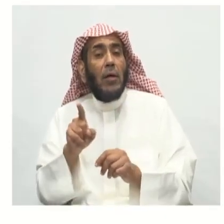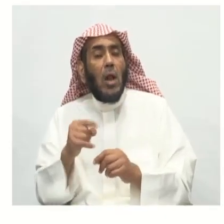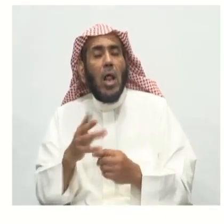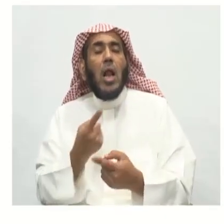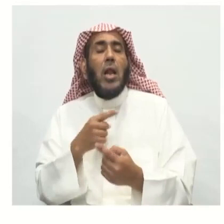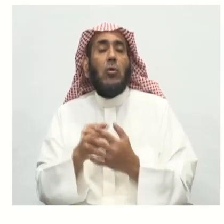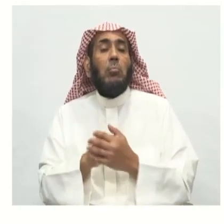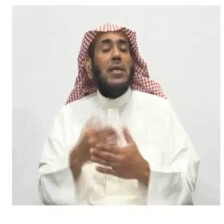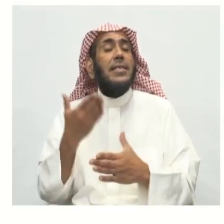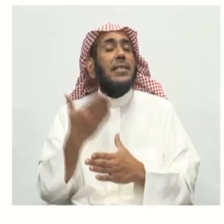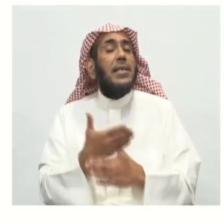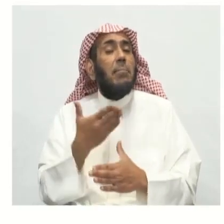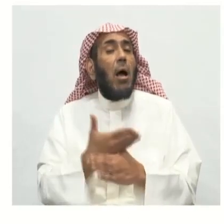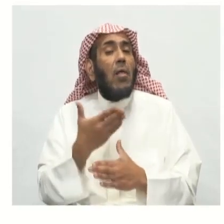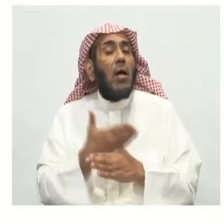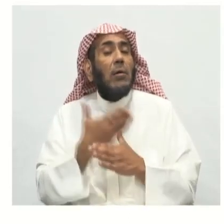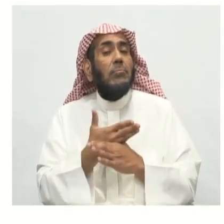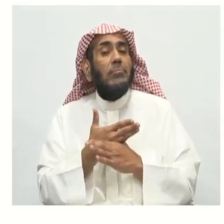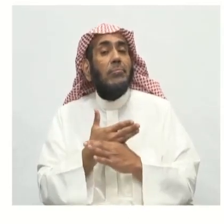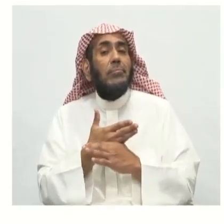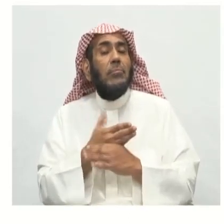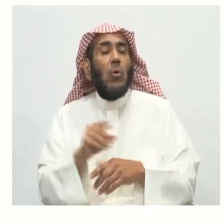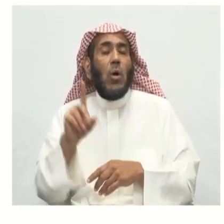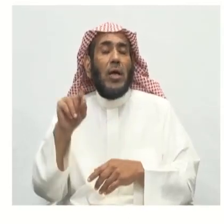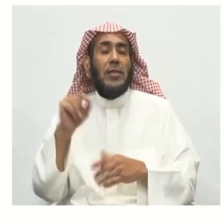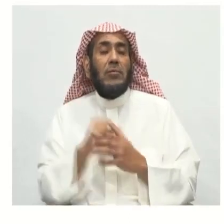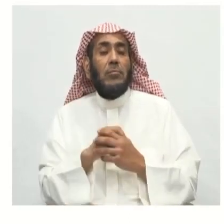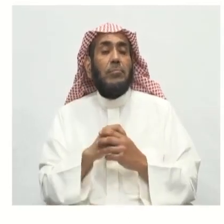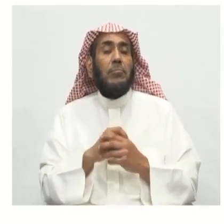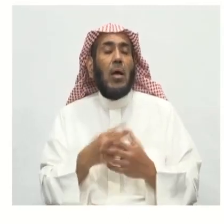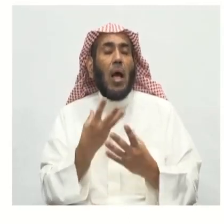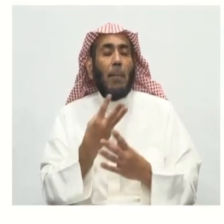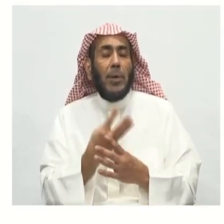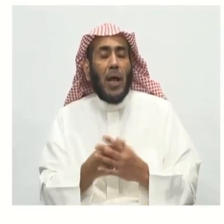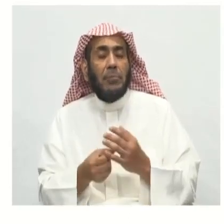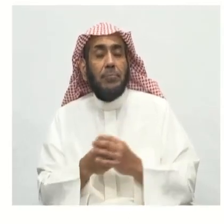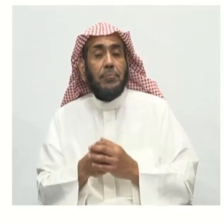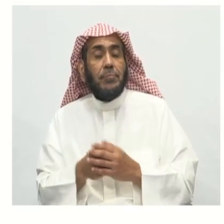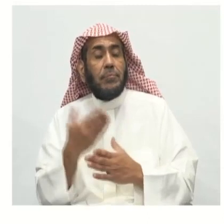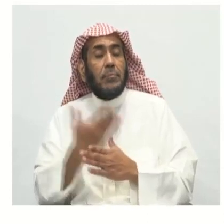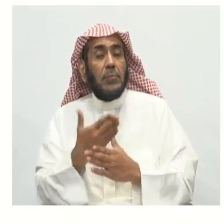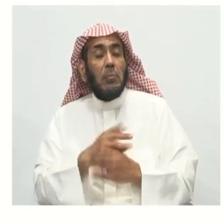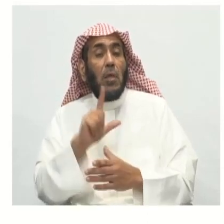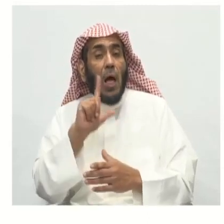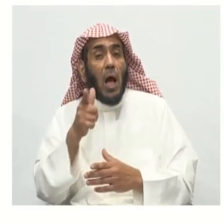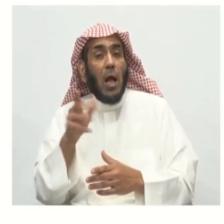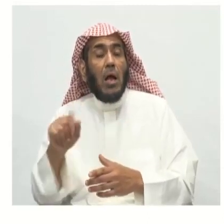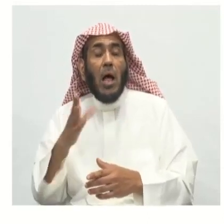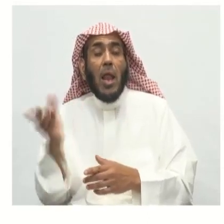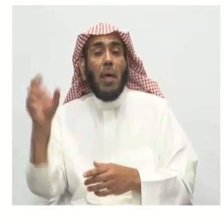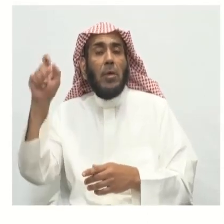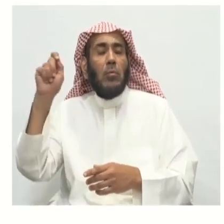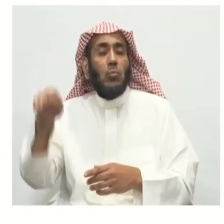نطلب لماذا احسنتم يا ابنائي لماذا قال موسى